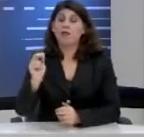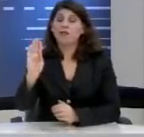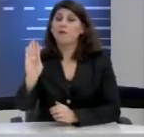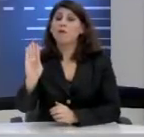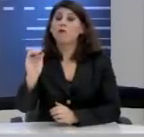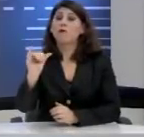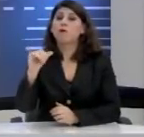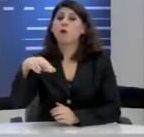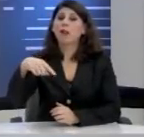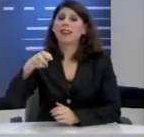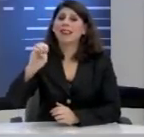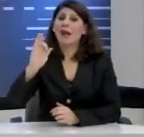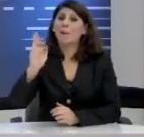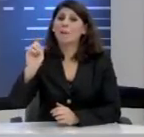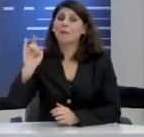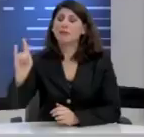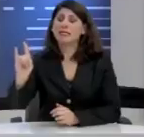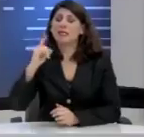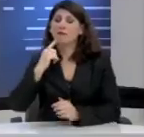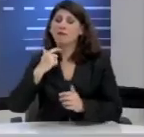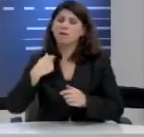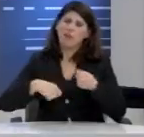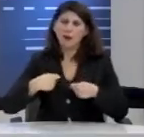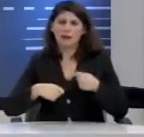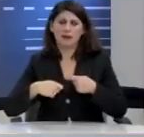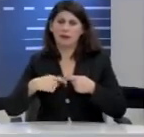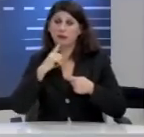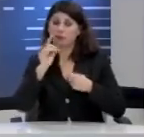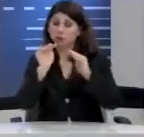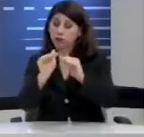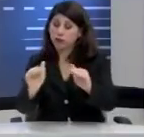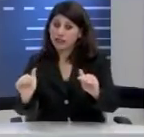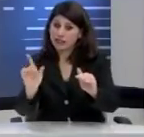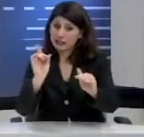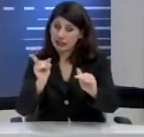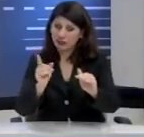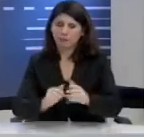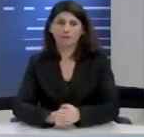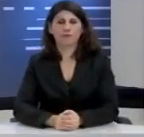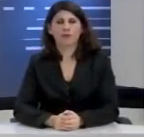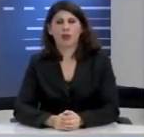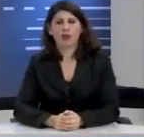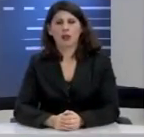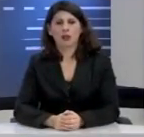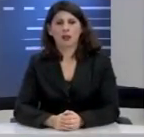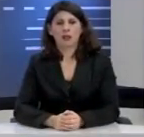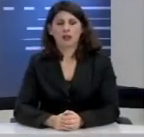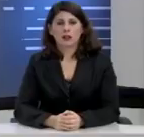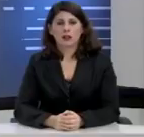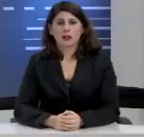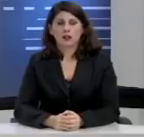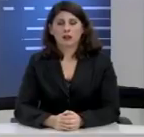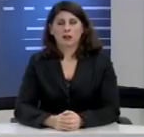Ήσυχα. Και όχι σας μόνο παρακαλώ. Δεν είχε. Ελάτε. Και όχι μόνο. Προχή να τα ακούτε με